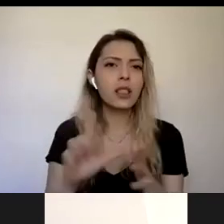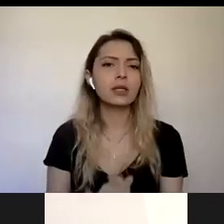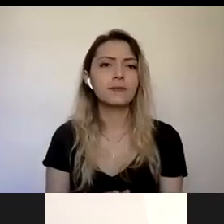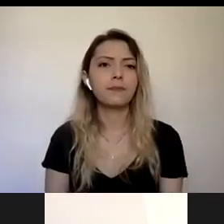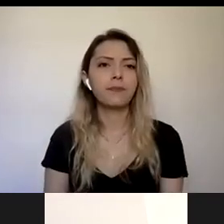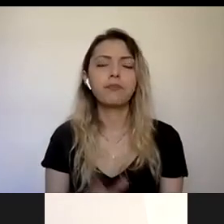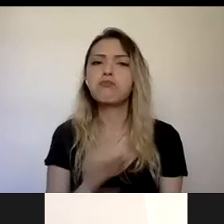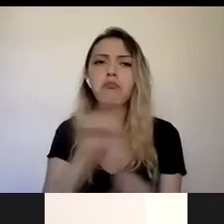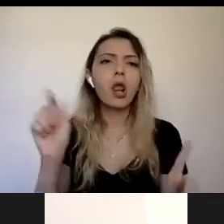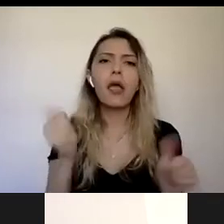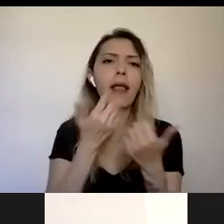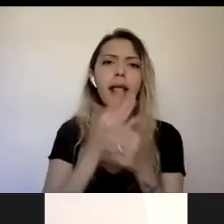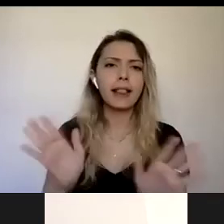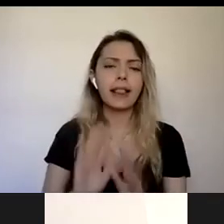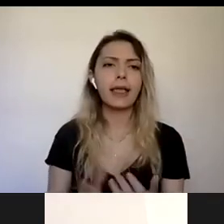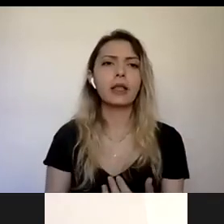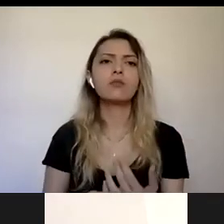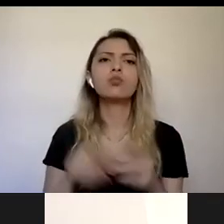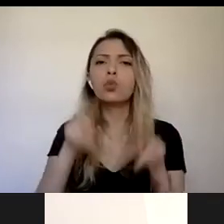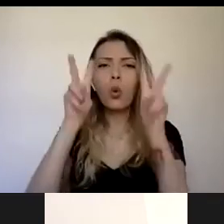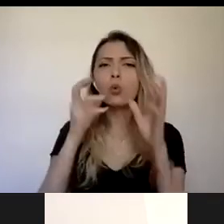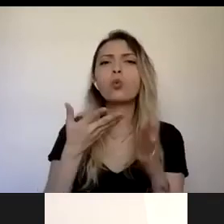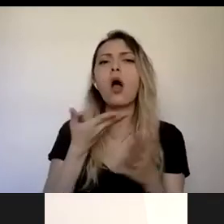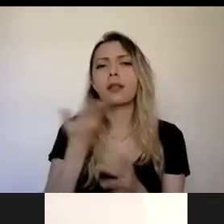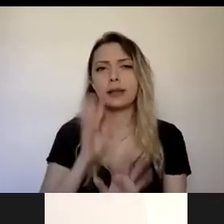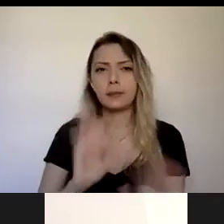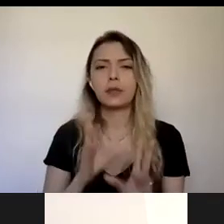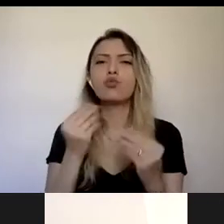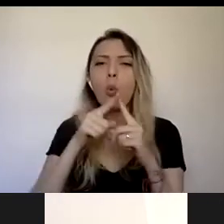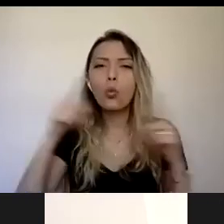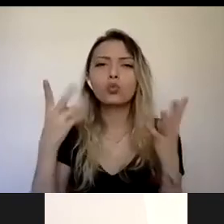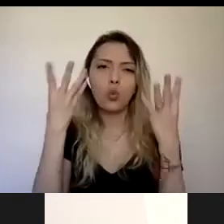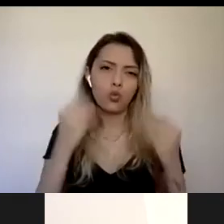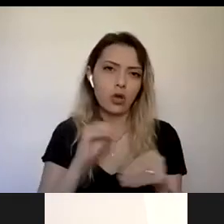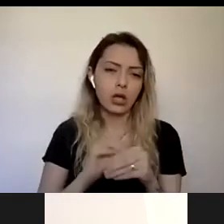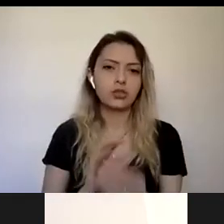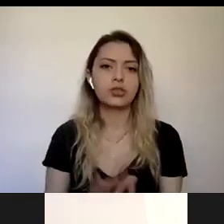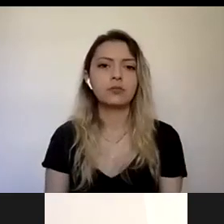Aslında o konuya da girmedim doğrudan uzayacak diye.